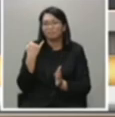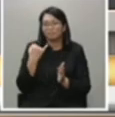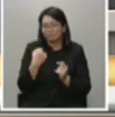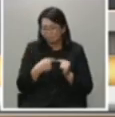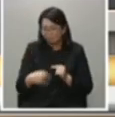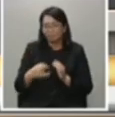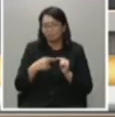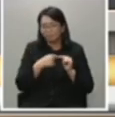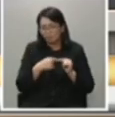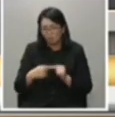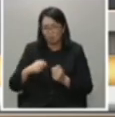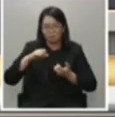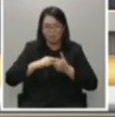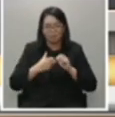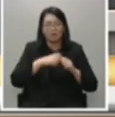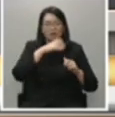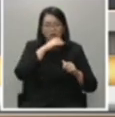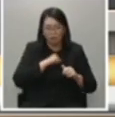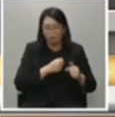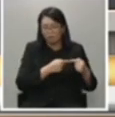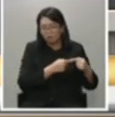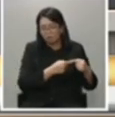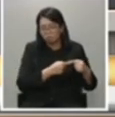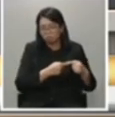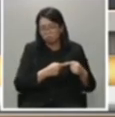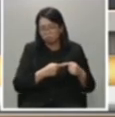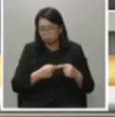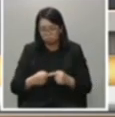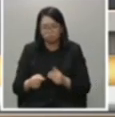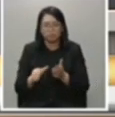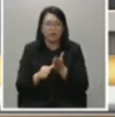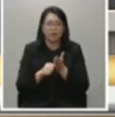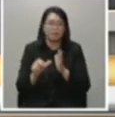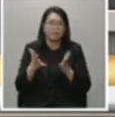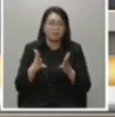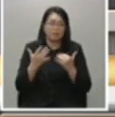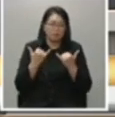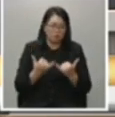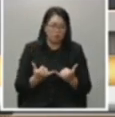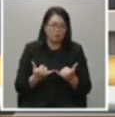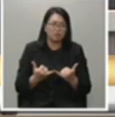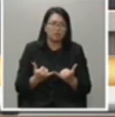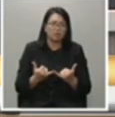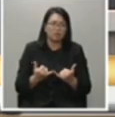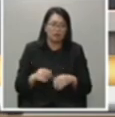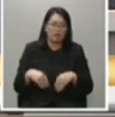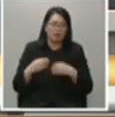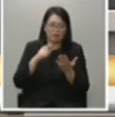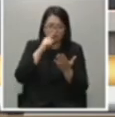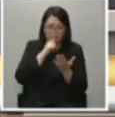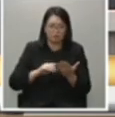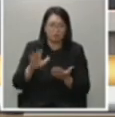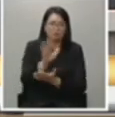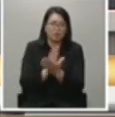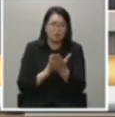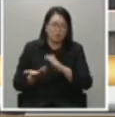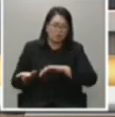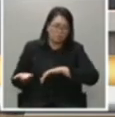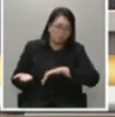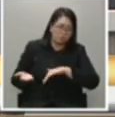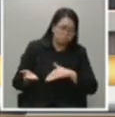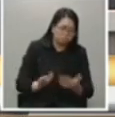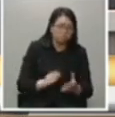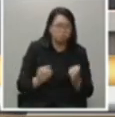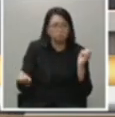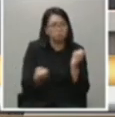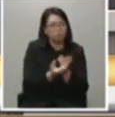ปัญหาเก่ายังมีอยู่และยังไม่ได้รับการแก้ไขตอนนี้ยังจะนำพาให้ประเทศไปสู่ความล้มเหลวและเสีย